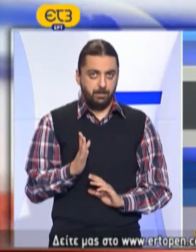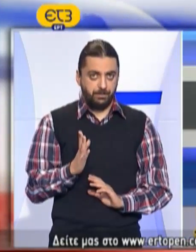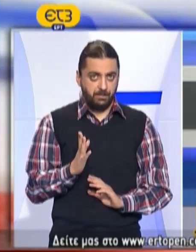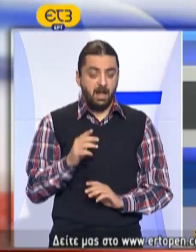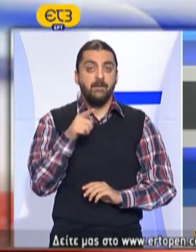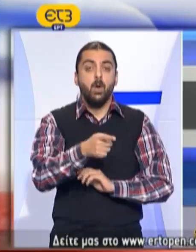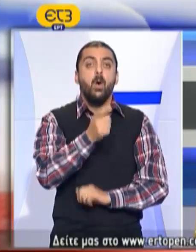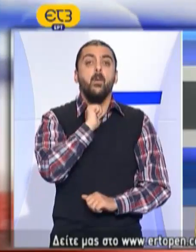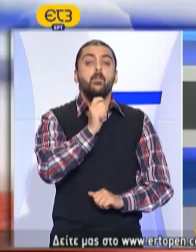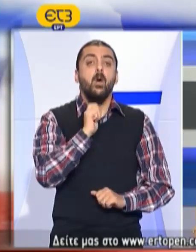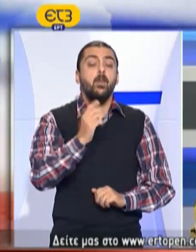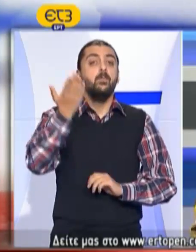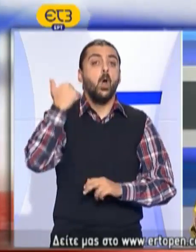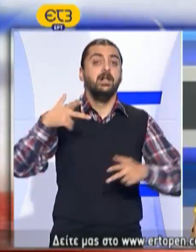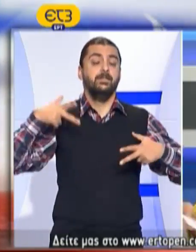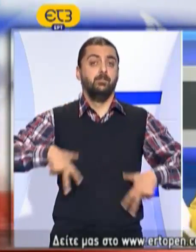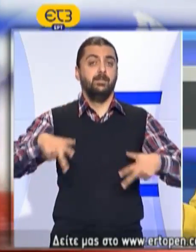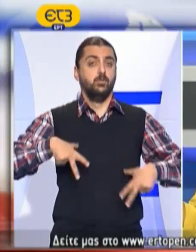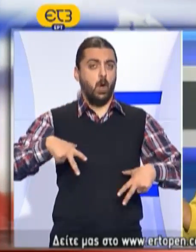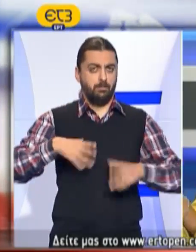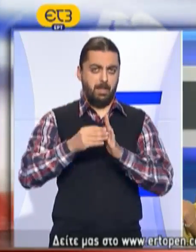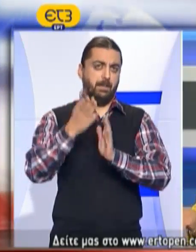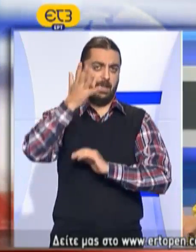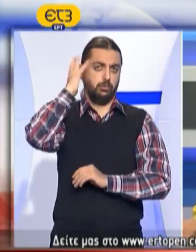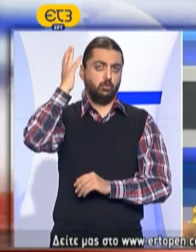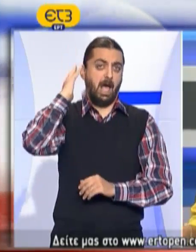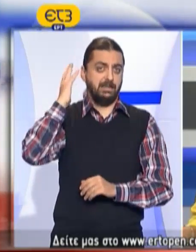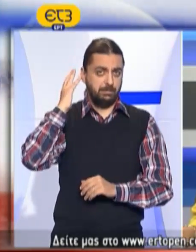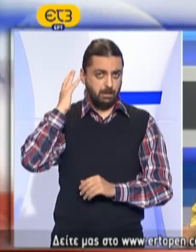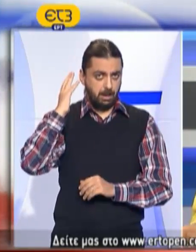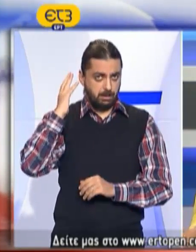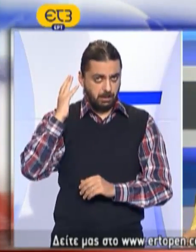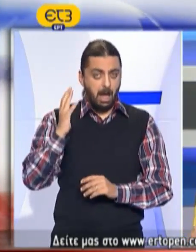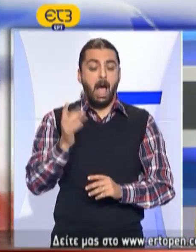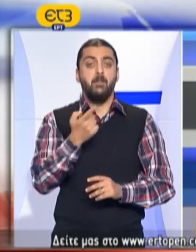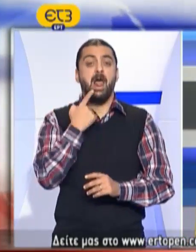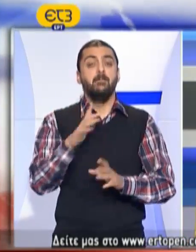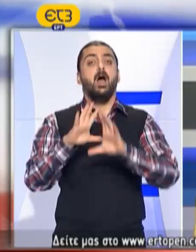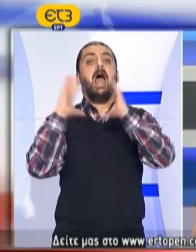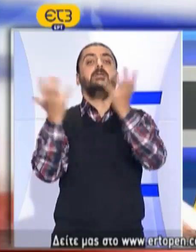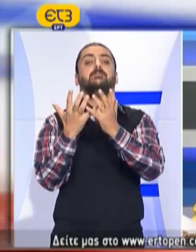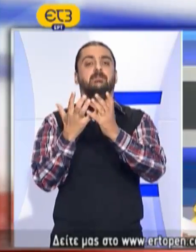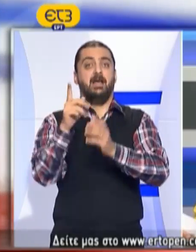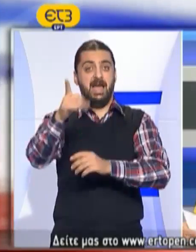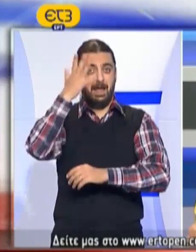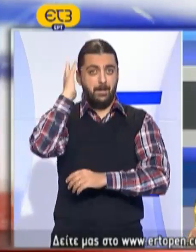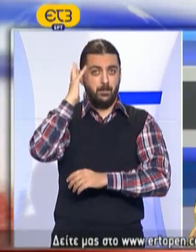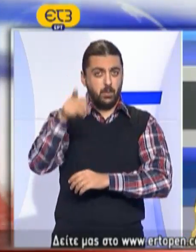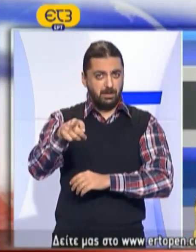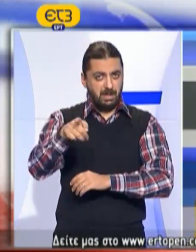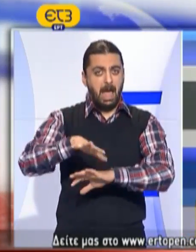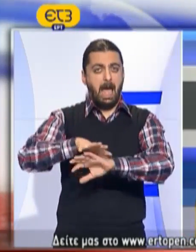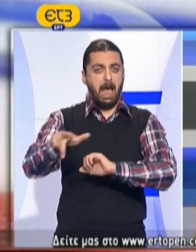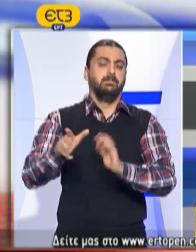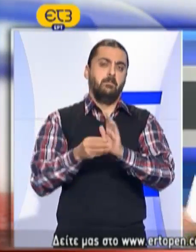πολιτικό, για έναν υπουργό, πρώην υπουργό, τον Άκη Τσοχαντζόπουλο. Αν έφτανε ο κόσμος στη γενίκευση ότι όλοι οι πολιτικοί είναι το ίδιο,